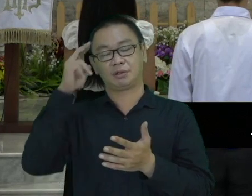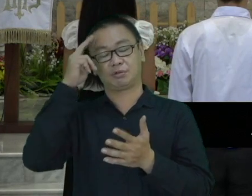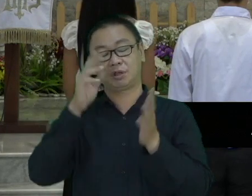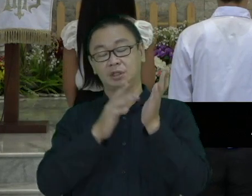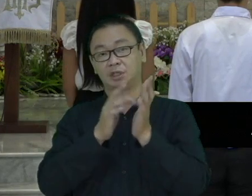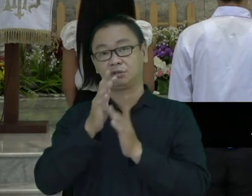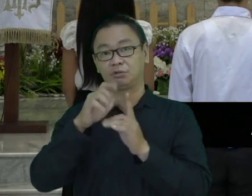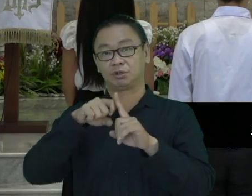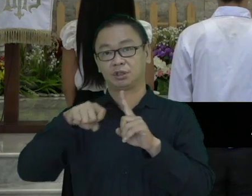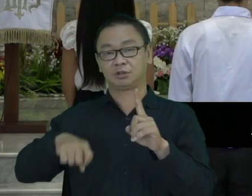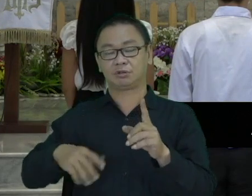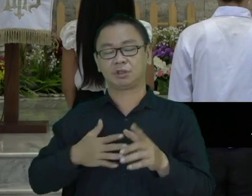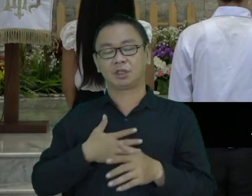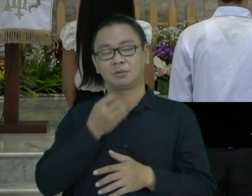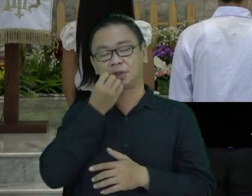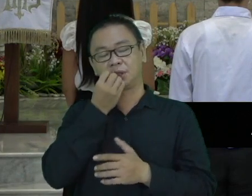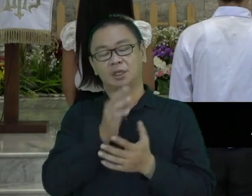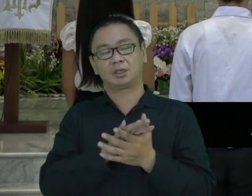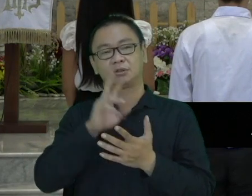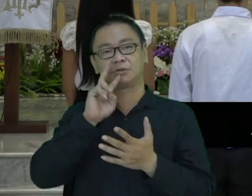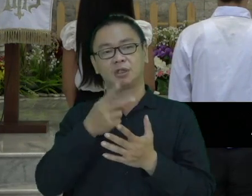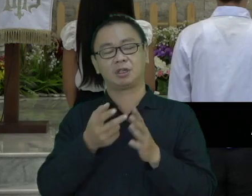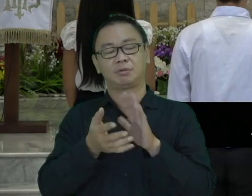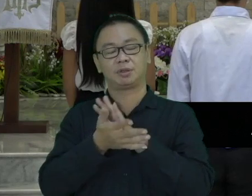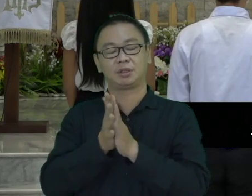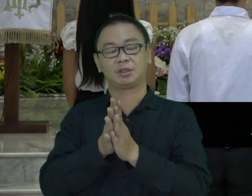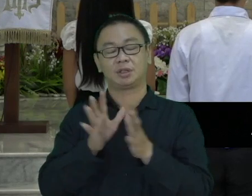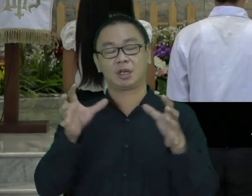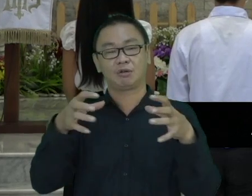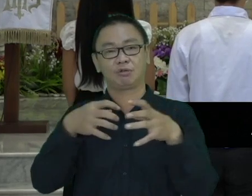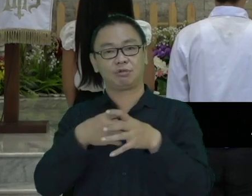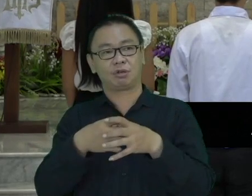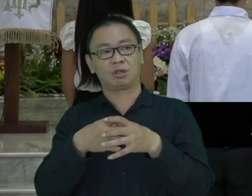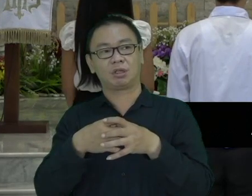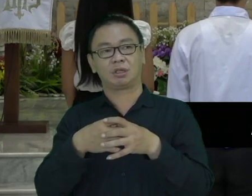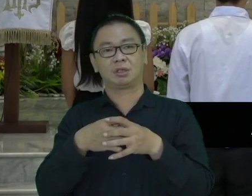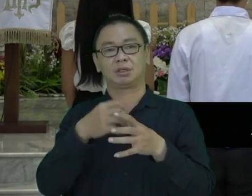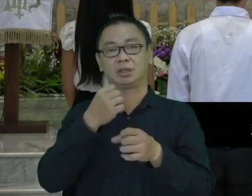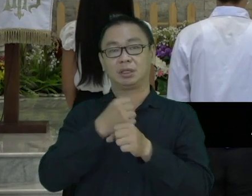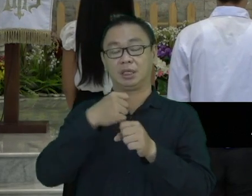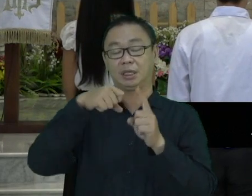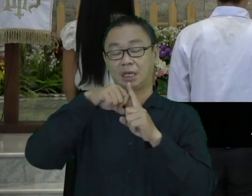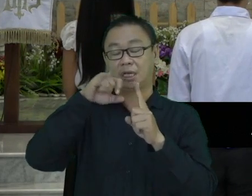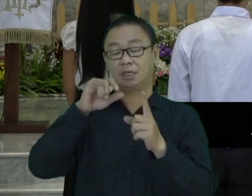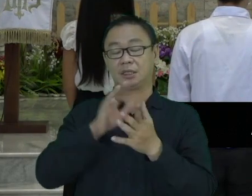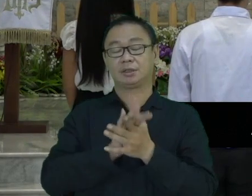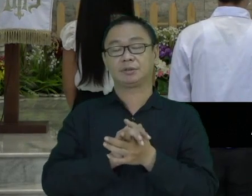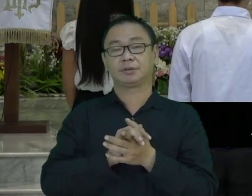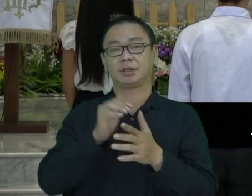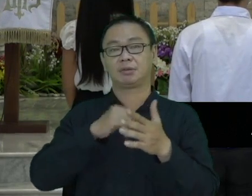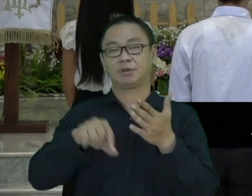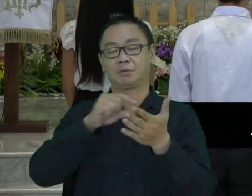Kristus, saya menyatakan saudara menjadi anggota Gereja Kristen Indonesia dalam nama